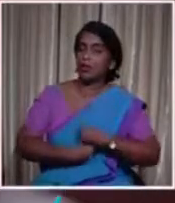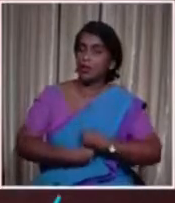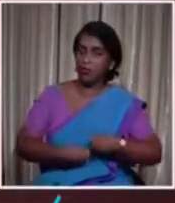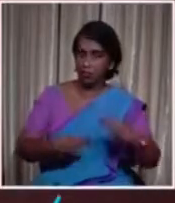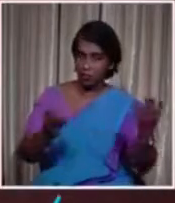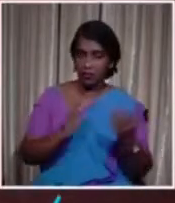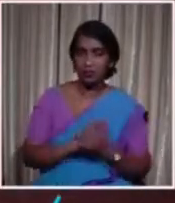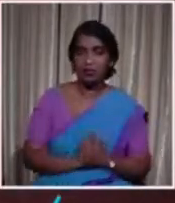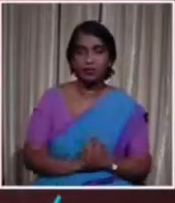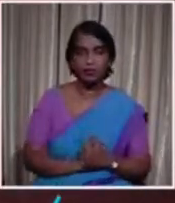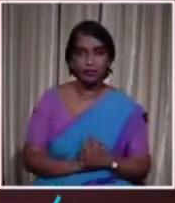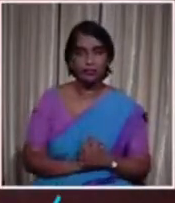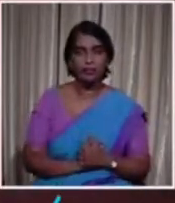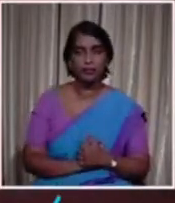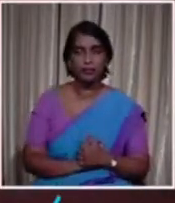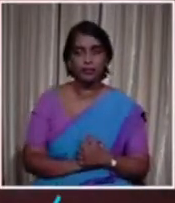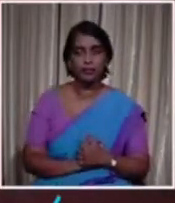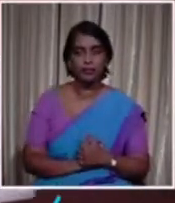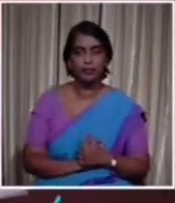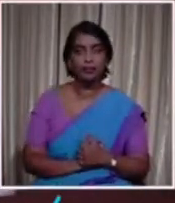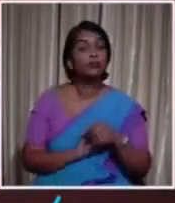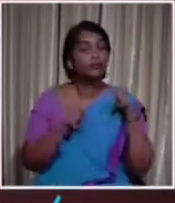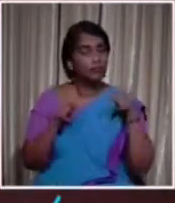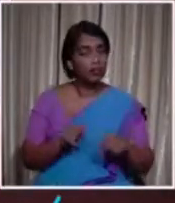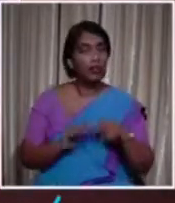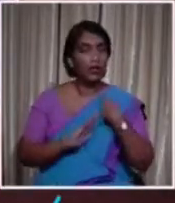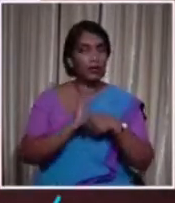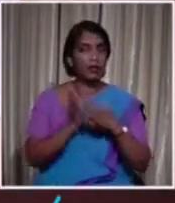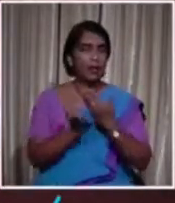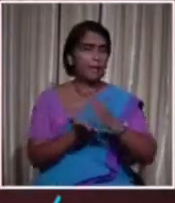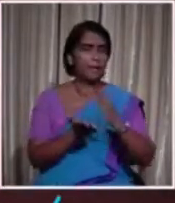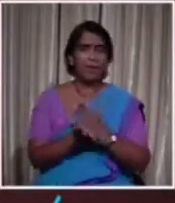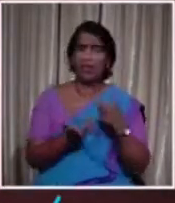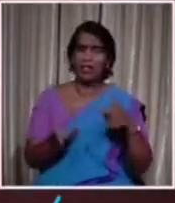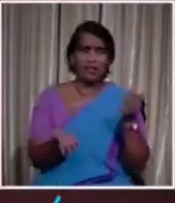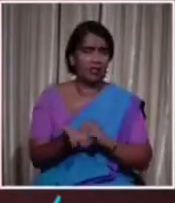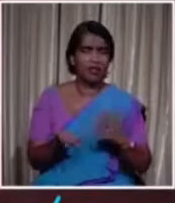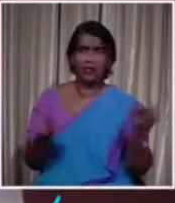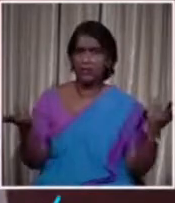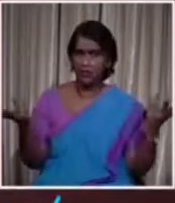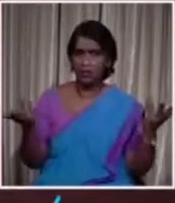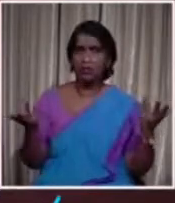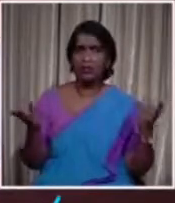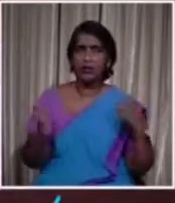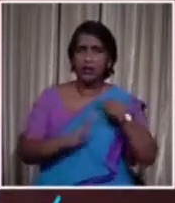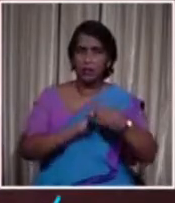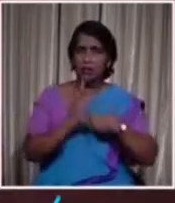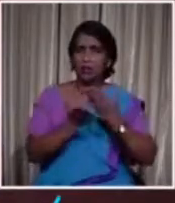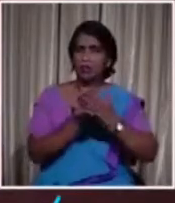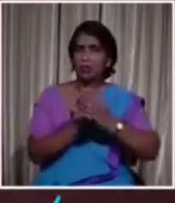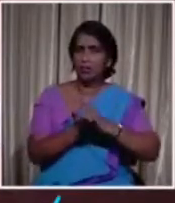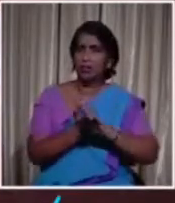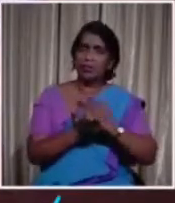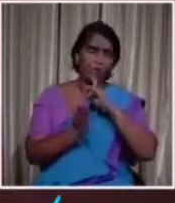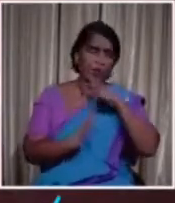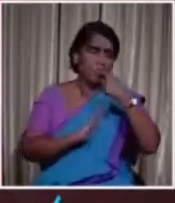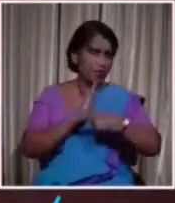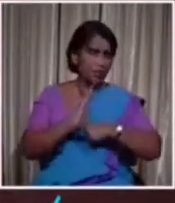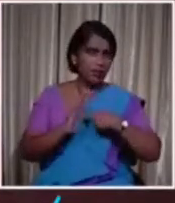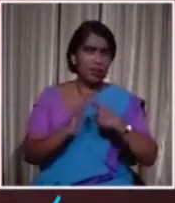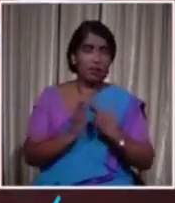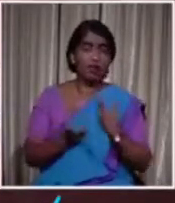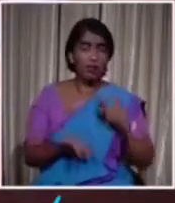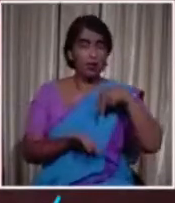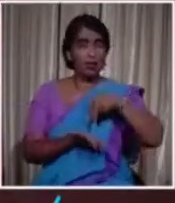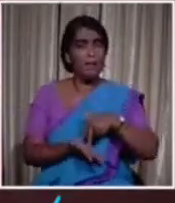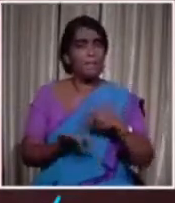වී. දල බලන්න. දැන් මේ රට බෙදෙන්න තව දෙයක් නැහැ. බය රට බෙදෙන්න තියා රට හිටගෙන